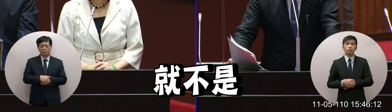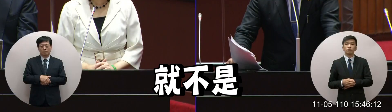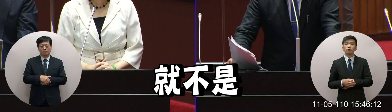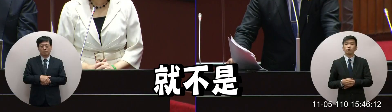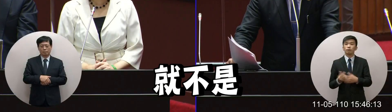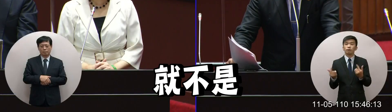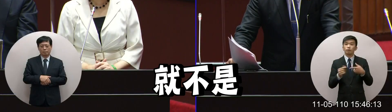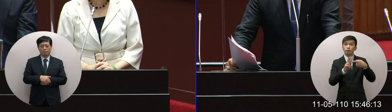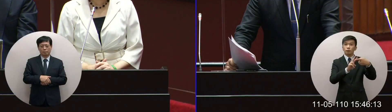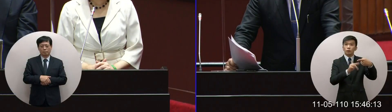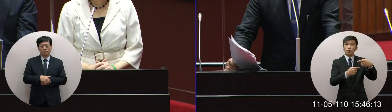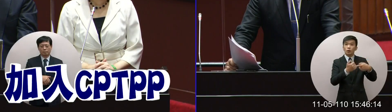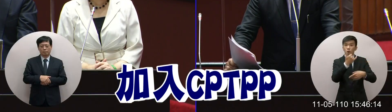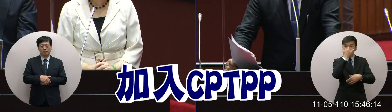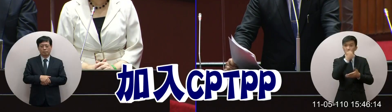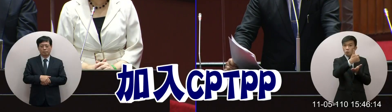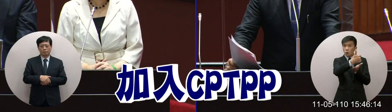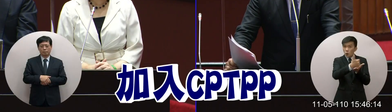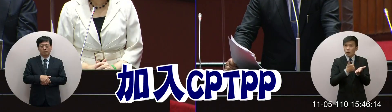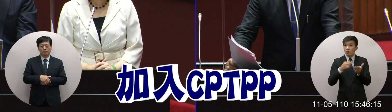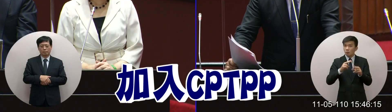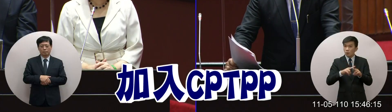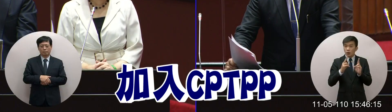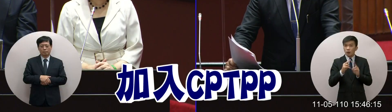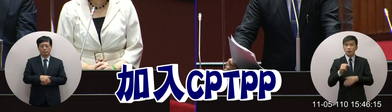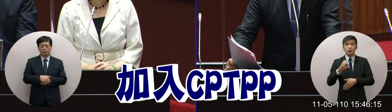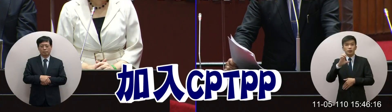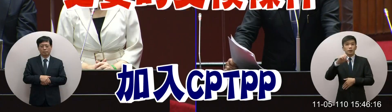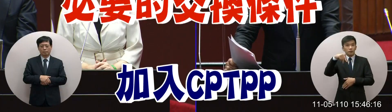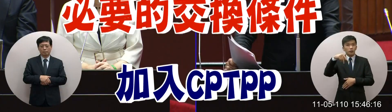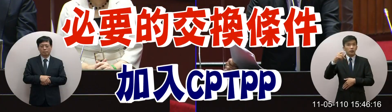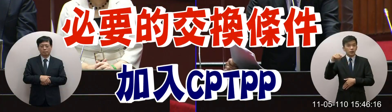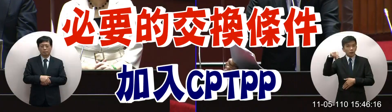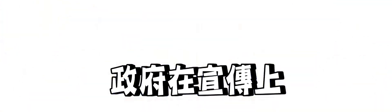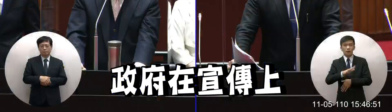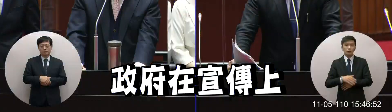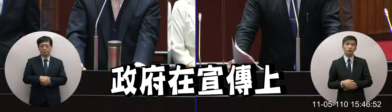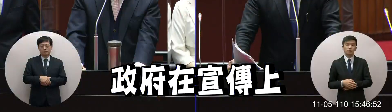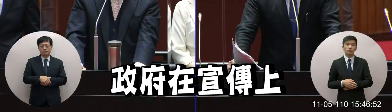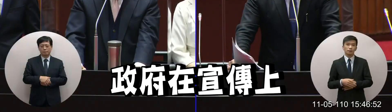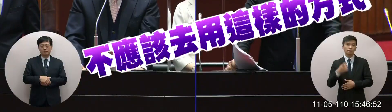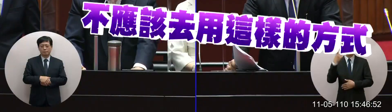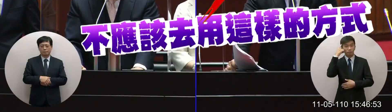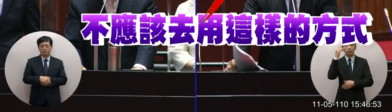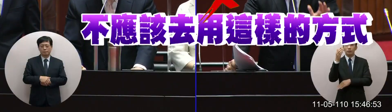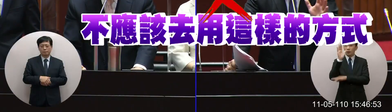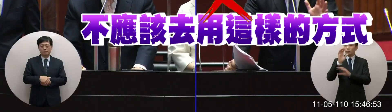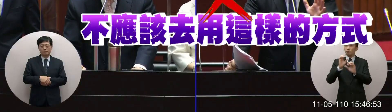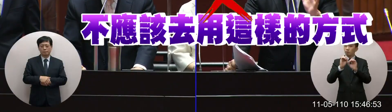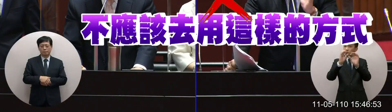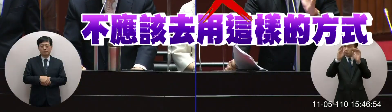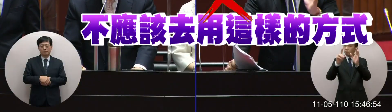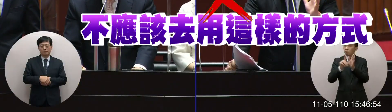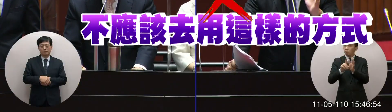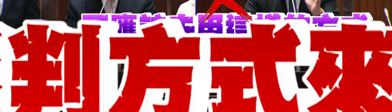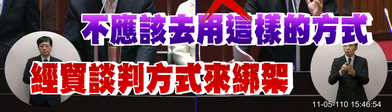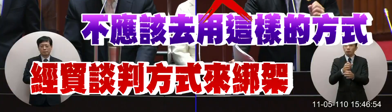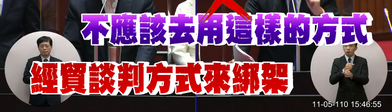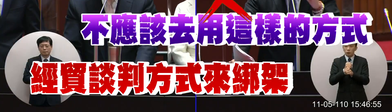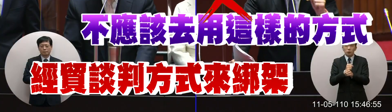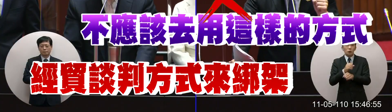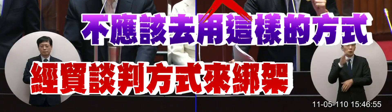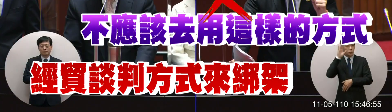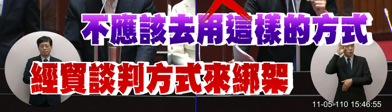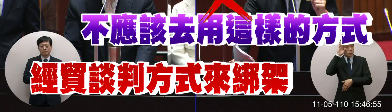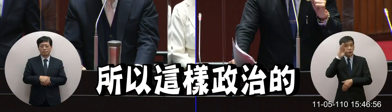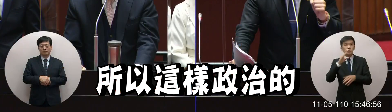进口莱猪就不是这个加入 CPTPP 的首要的必要的交换条件，因为我在宣传上不应该去用这样的方式，经贸谈